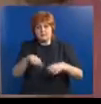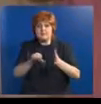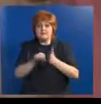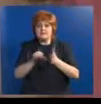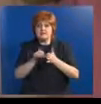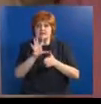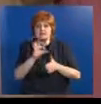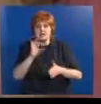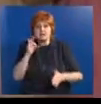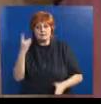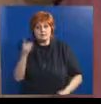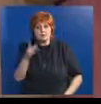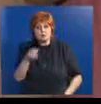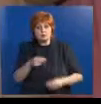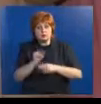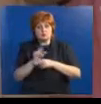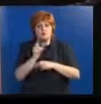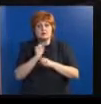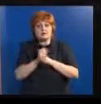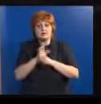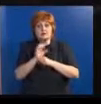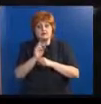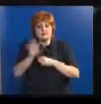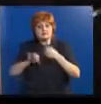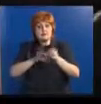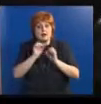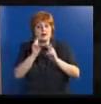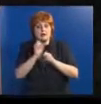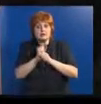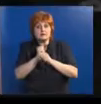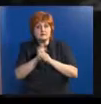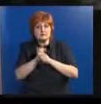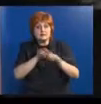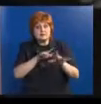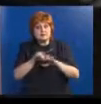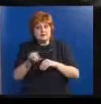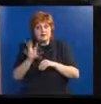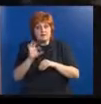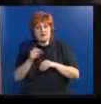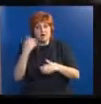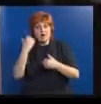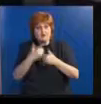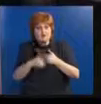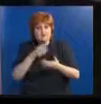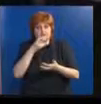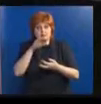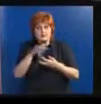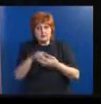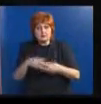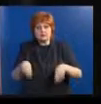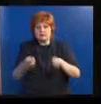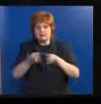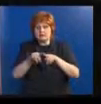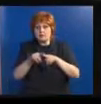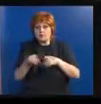национальных диаспор региона. Ребят научат, как создавать социальные проекты, как организовывать волонтерскую деятельность. Ну а в качестве бонуса – уроки сценического